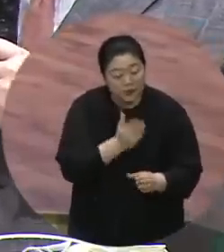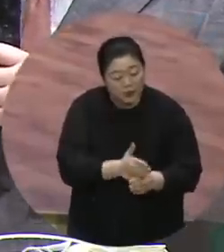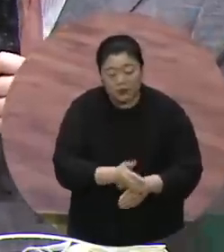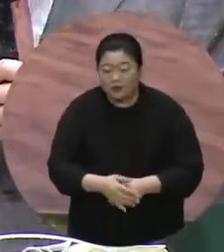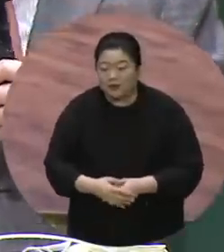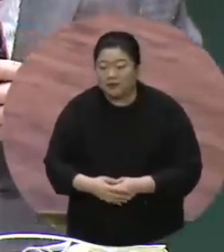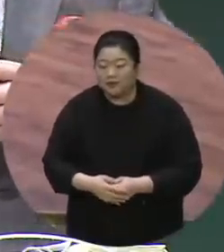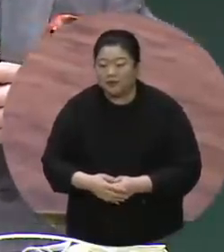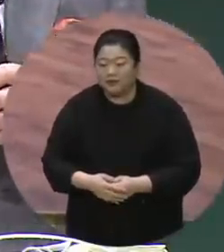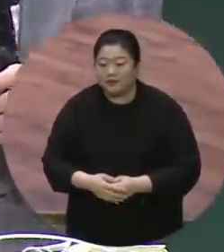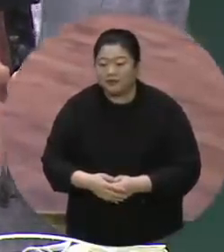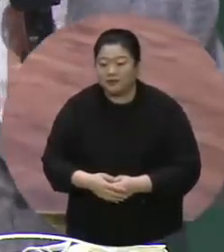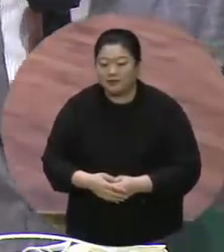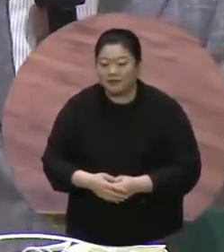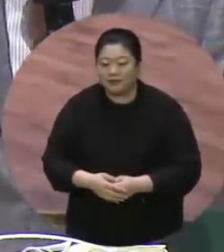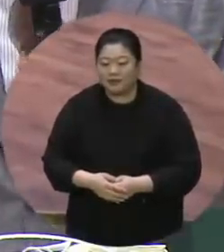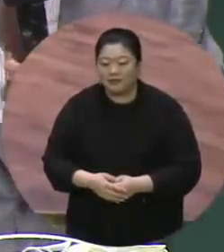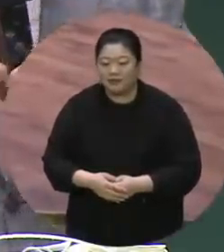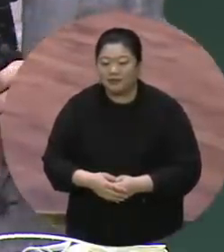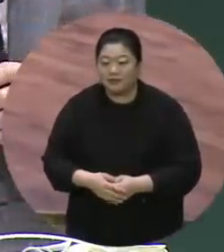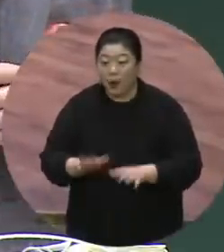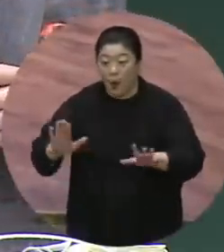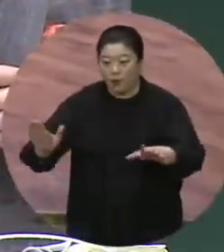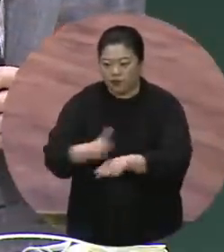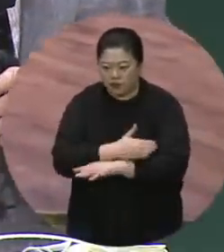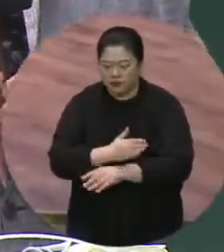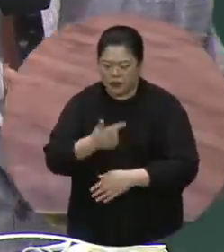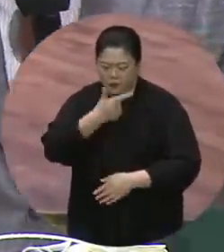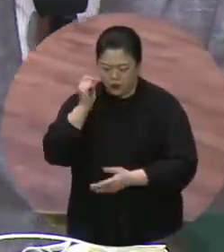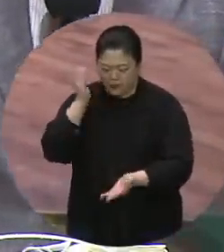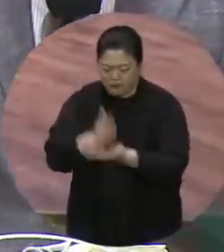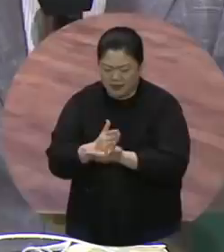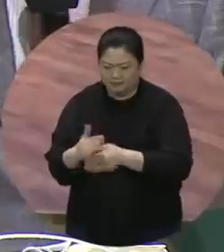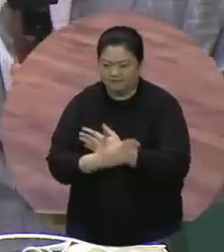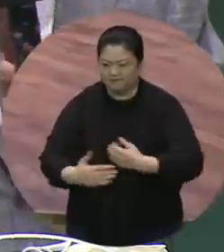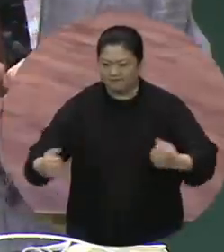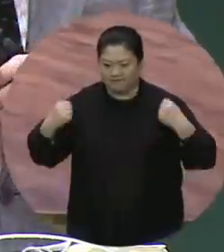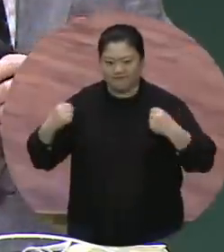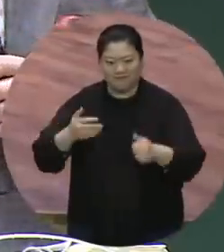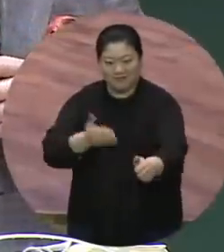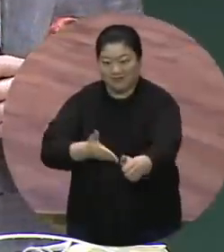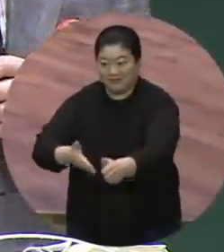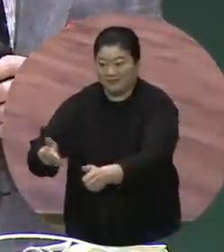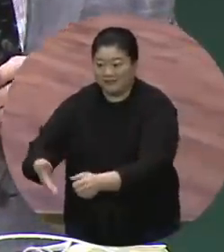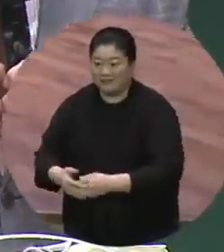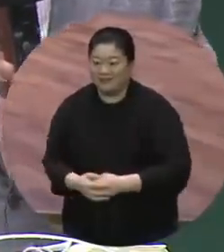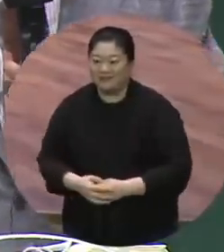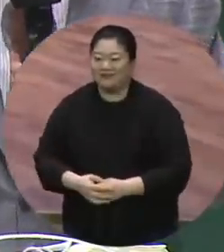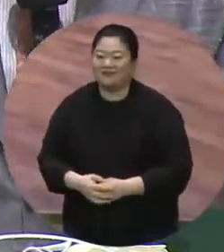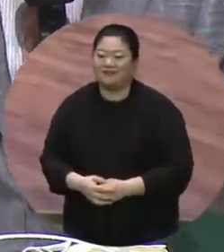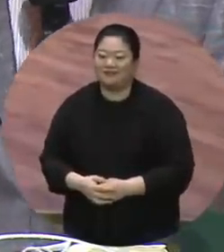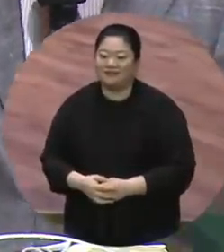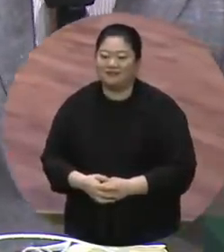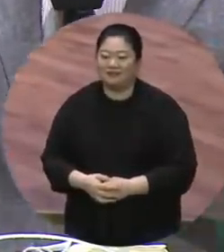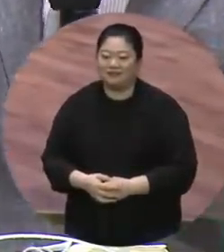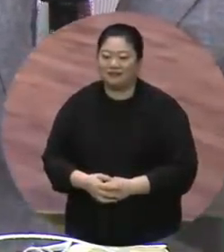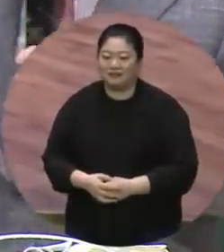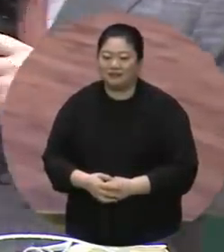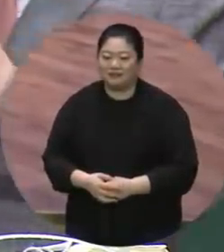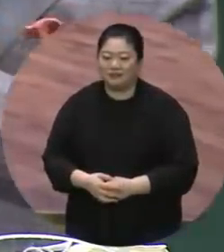맡기면 되는데 대진표를 안 바꿔서 그래. 오늘부터 바꾸시기 바랍니다. 자, 이런 절대